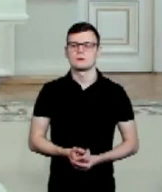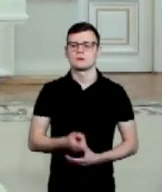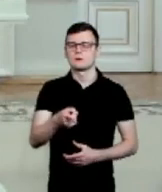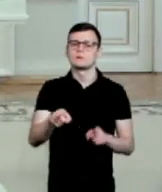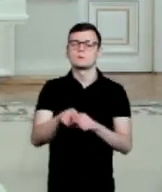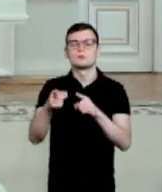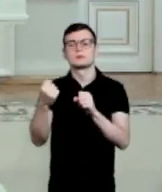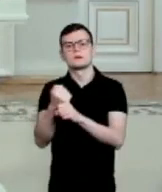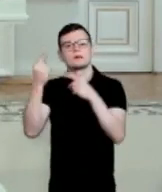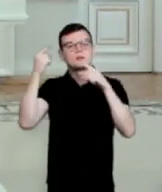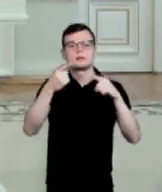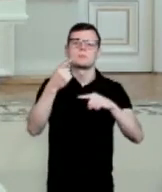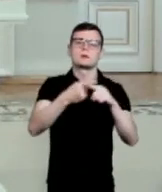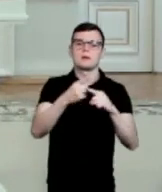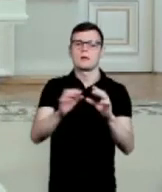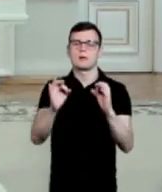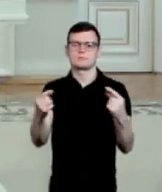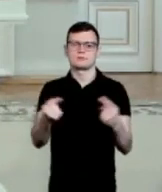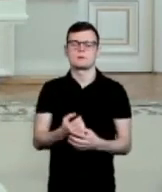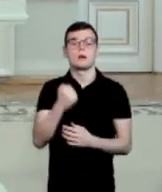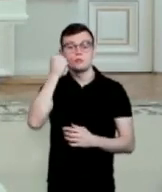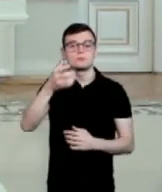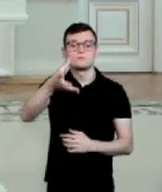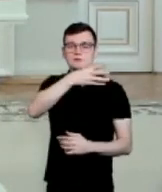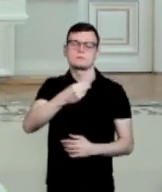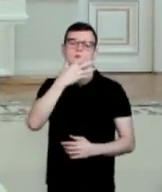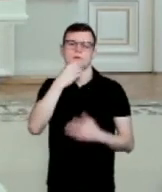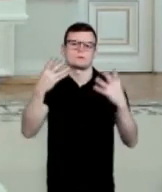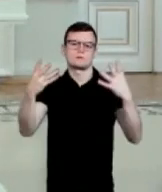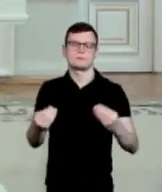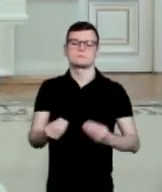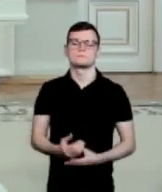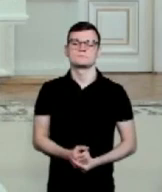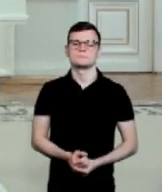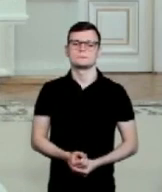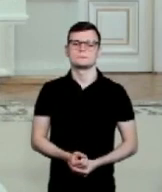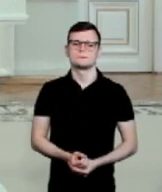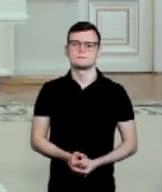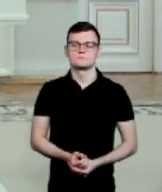priemonės. Dėkui. Visiems ir linkiu gražios dienos. Thank you.